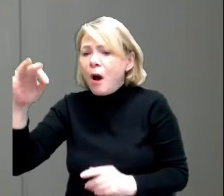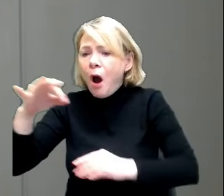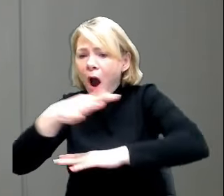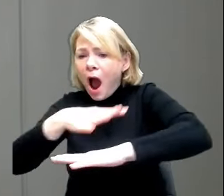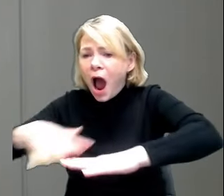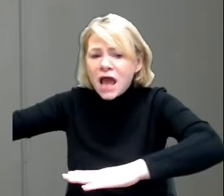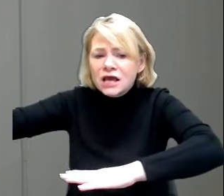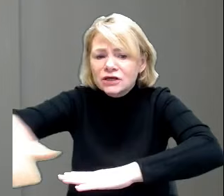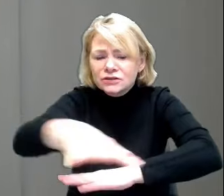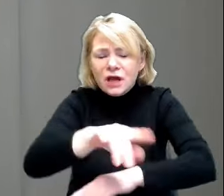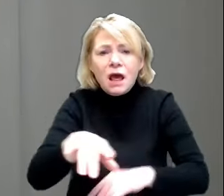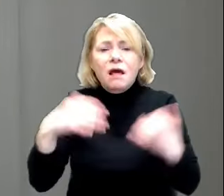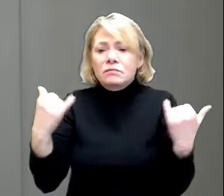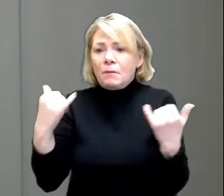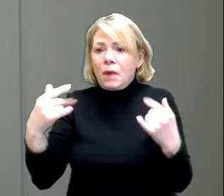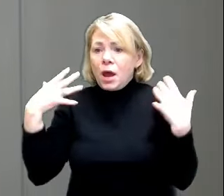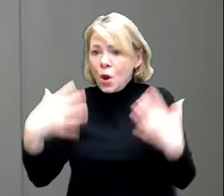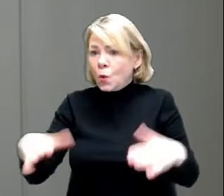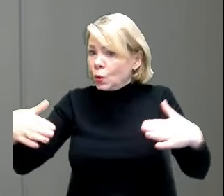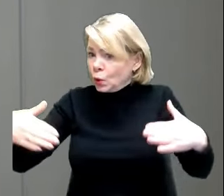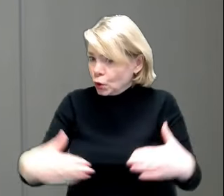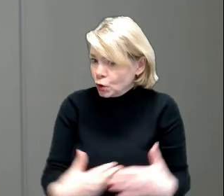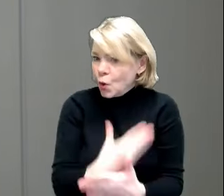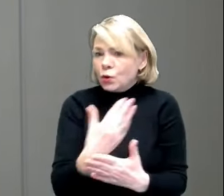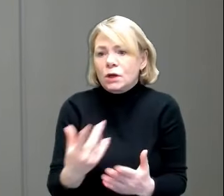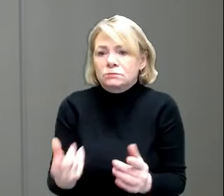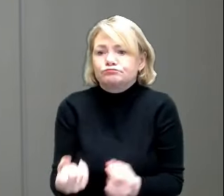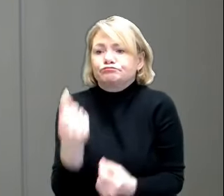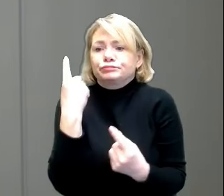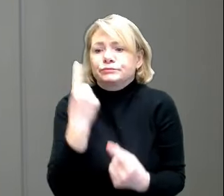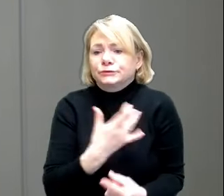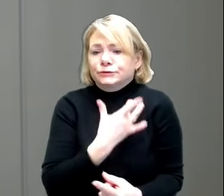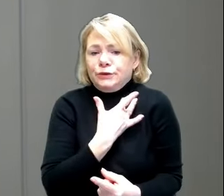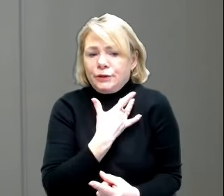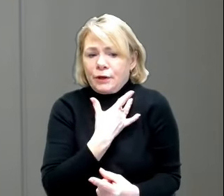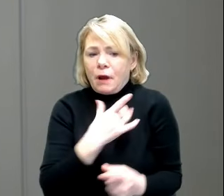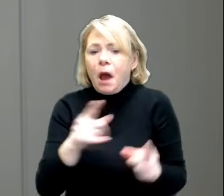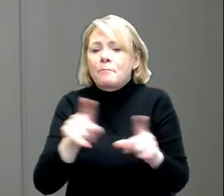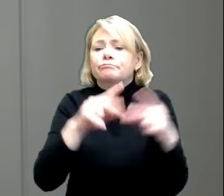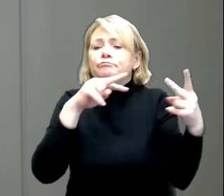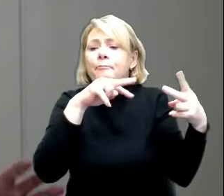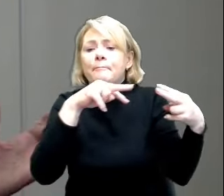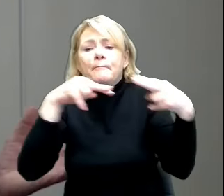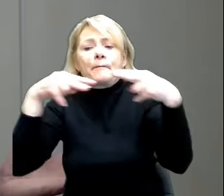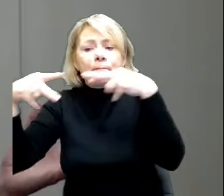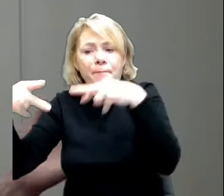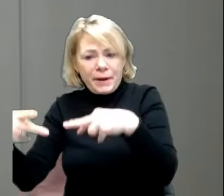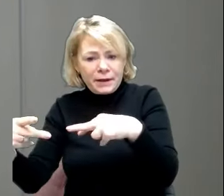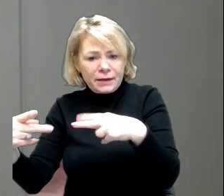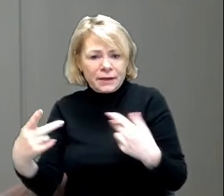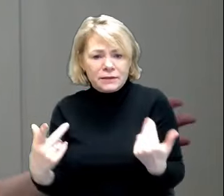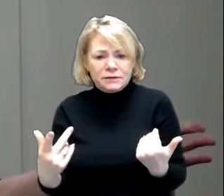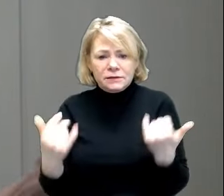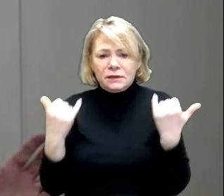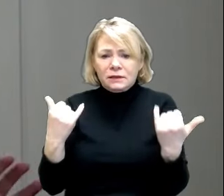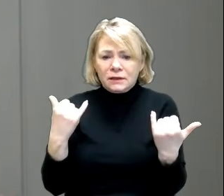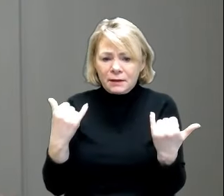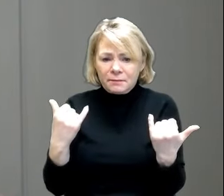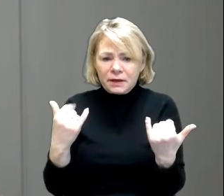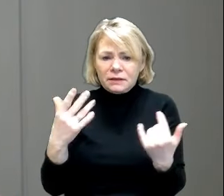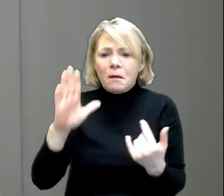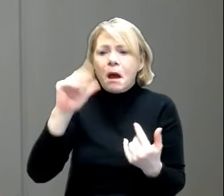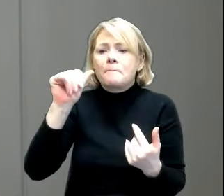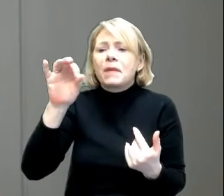irgi reikalavimas tai pakeisti architektūrinę raišką va dabar bastiono namai šit